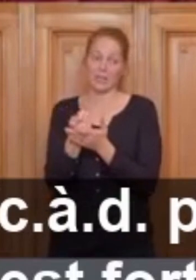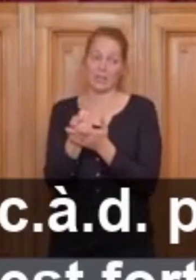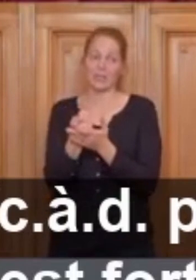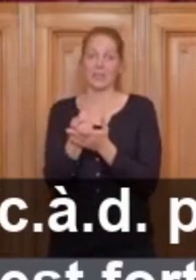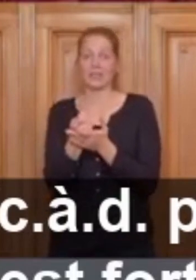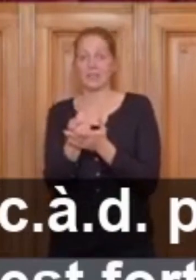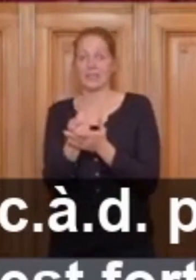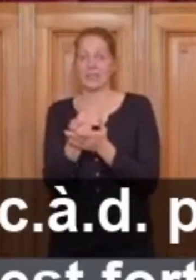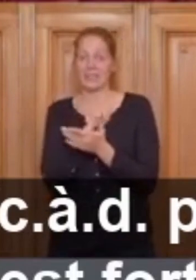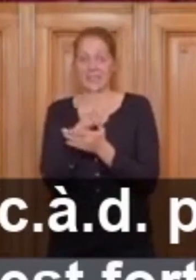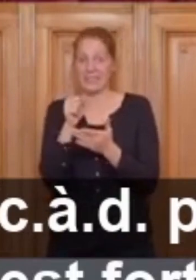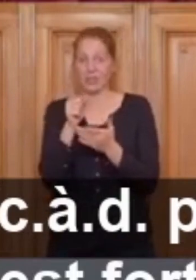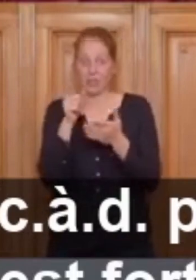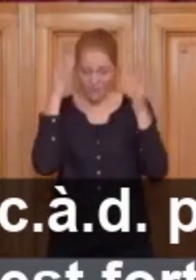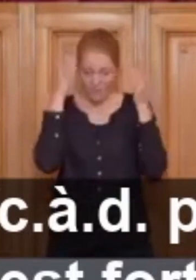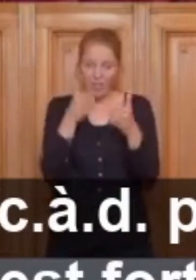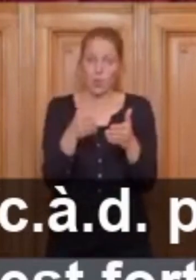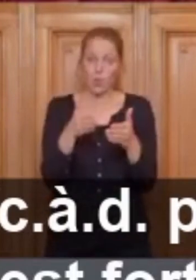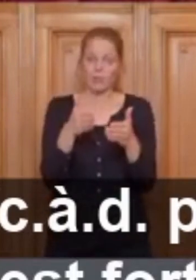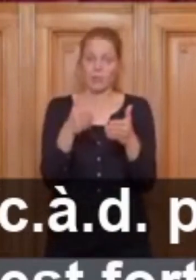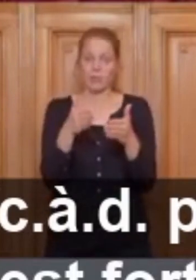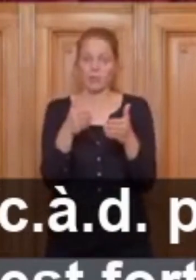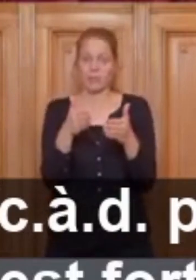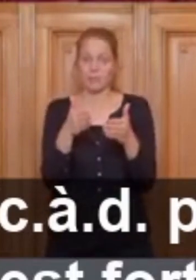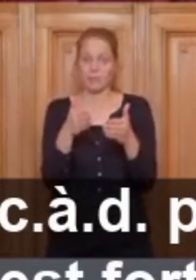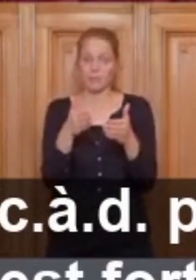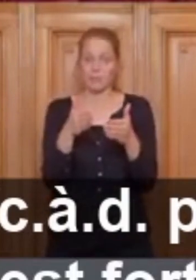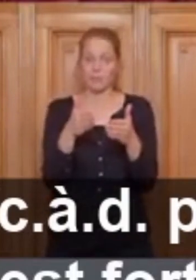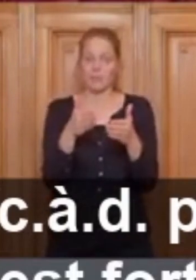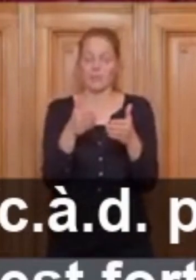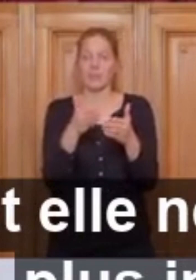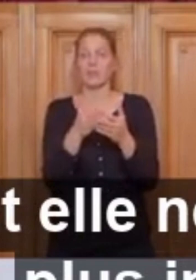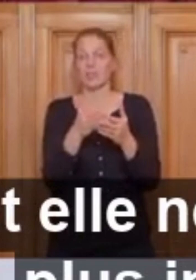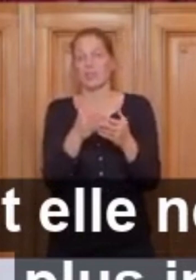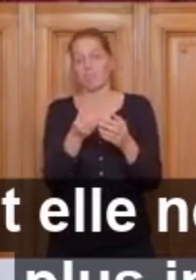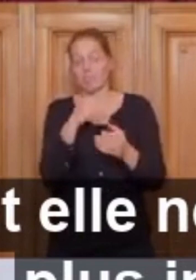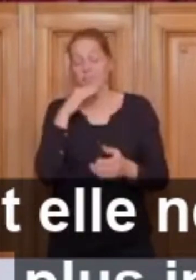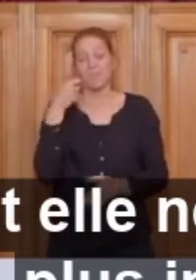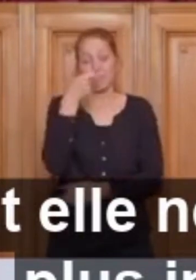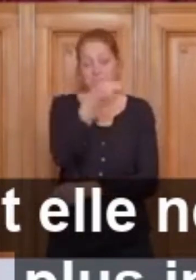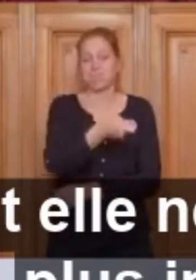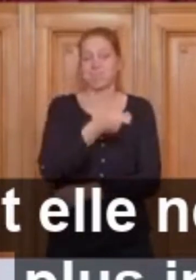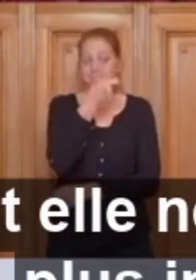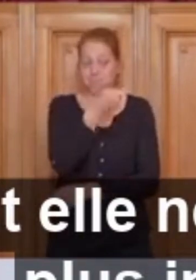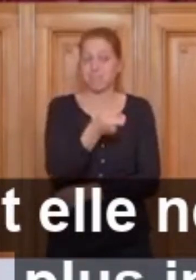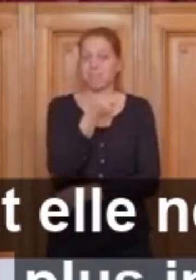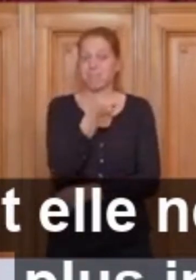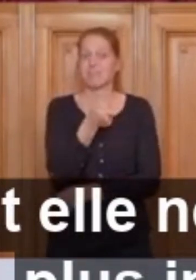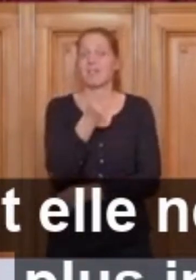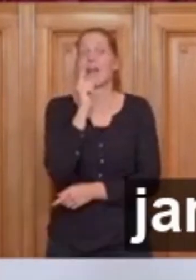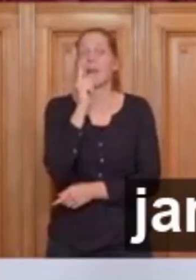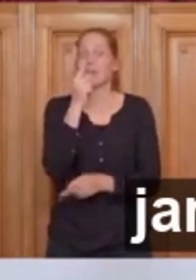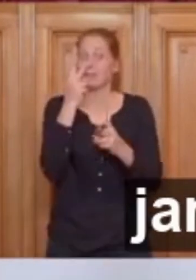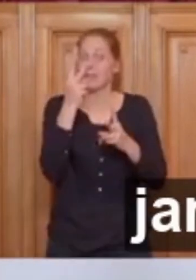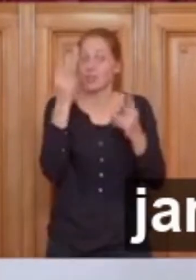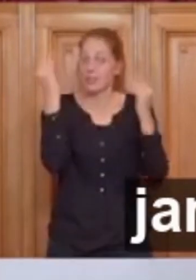volatil, das heißt nicht zuverlässig per Essence, sie ist stark subventioniert, aber sie deckt, und das ist der wichtige Punkt,